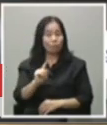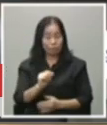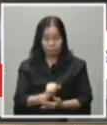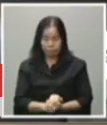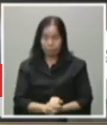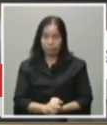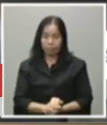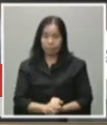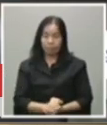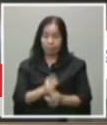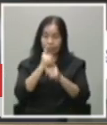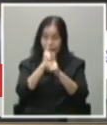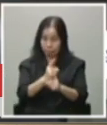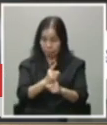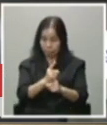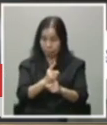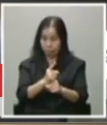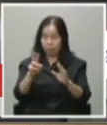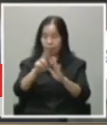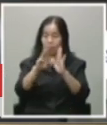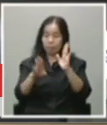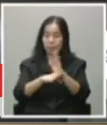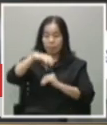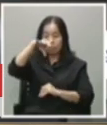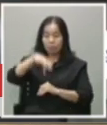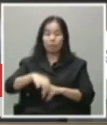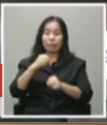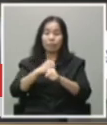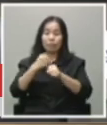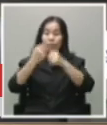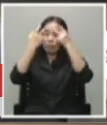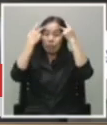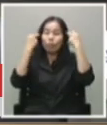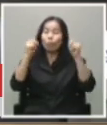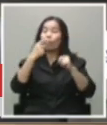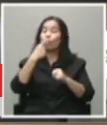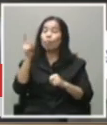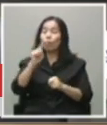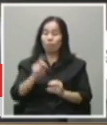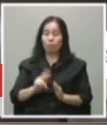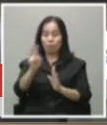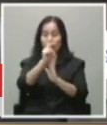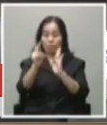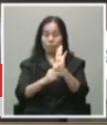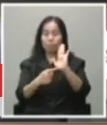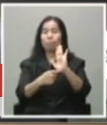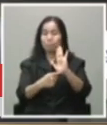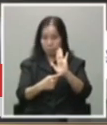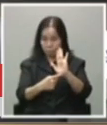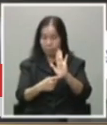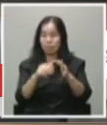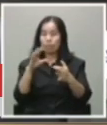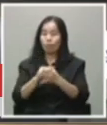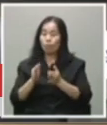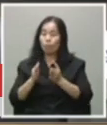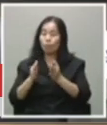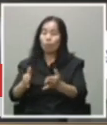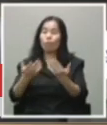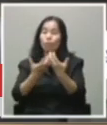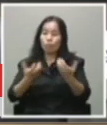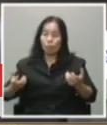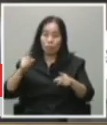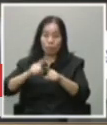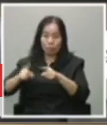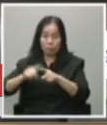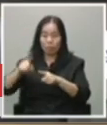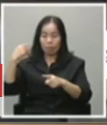ำนักนายกอ้างถึงกฎหมายว่าด้วยการพัสดุปี2535และแก้ไขเพิ่มเ